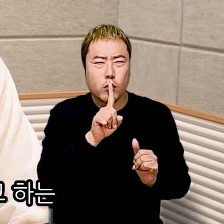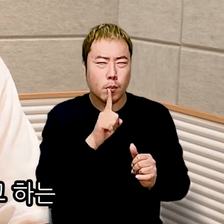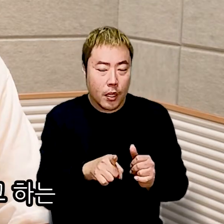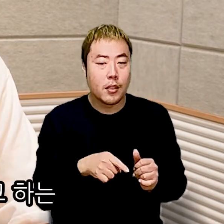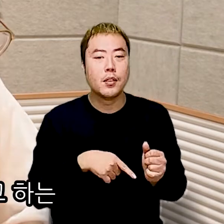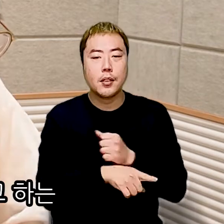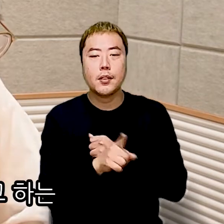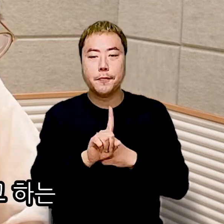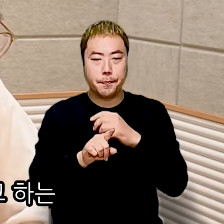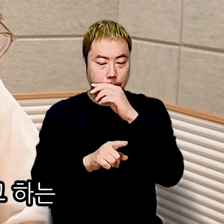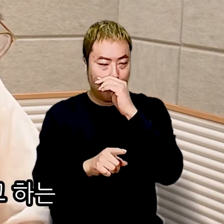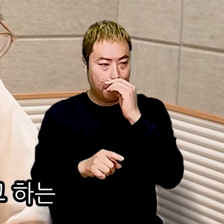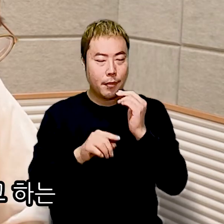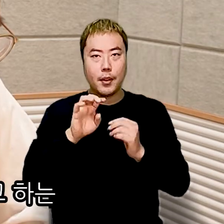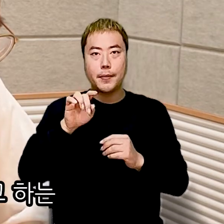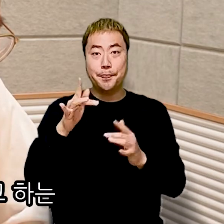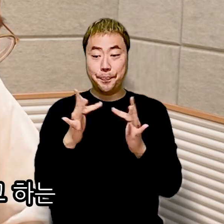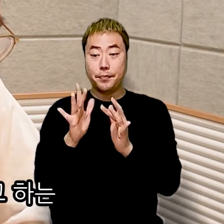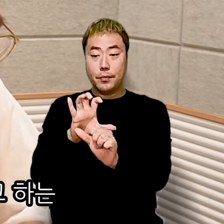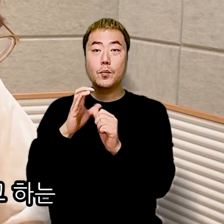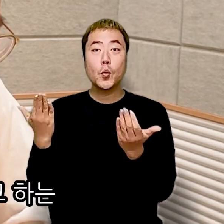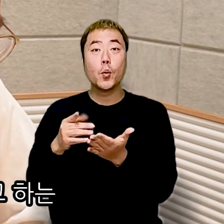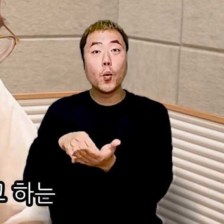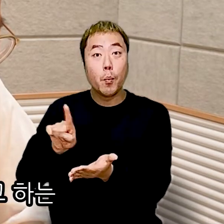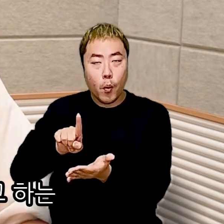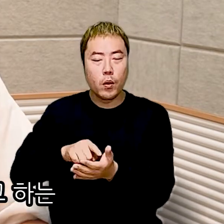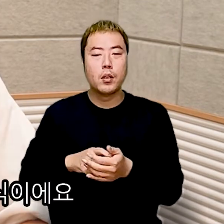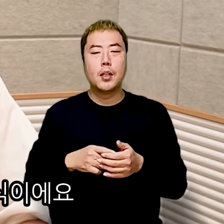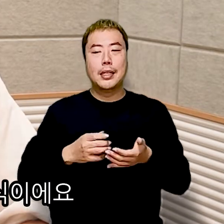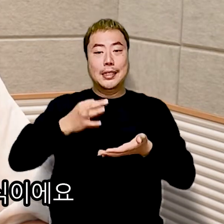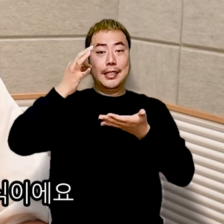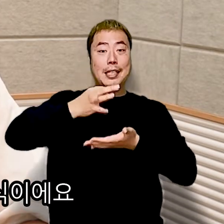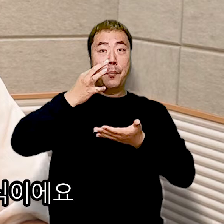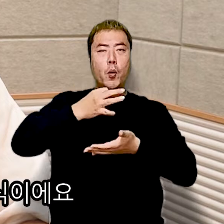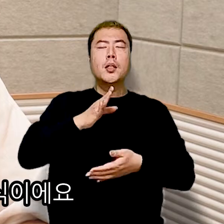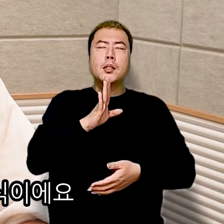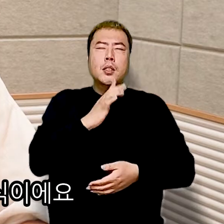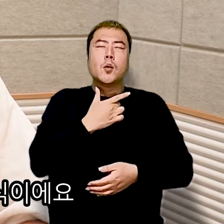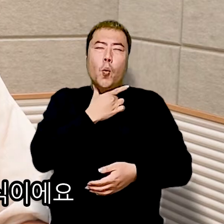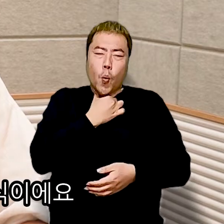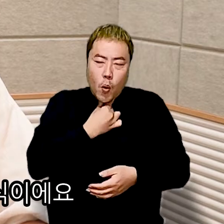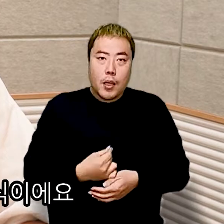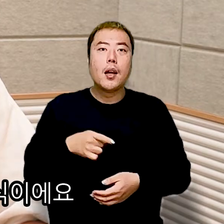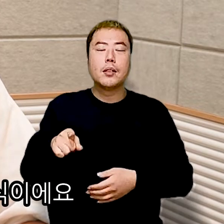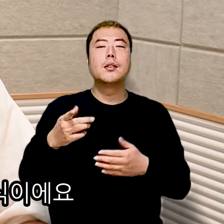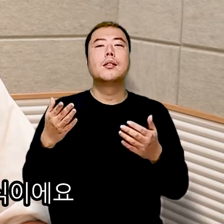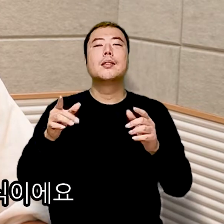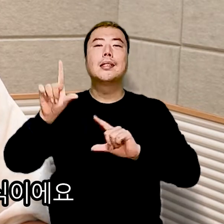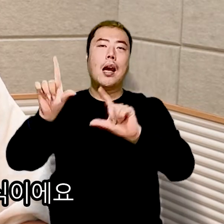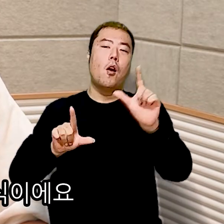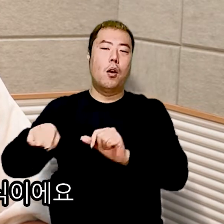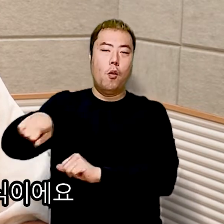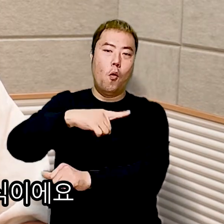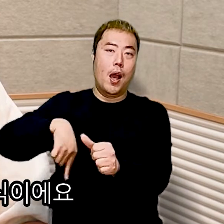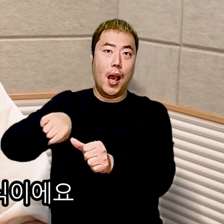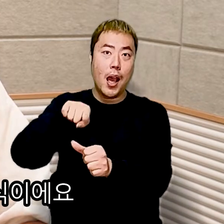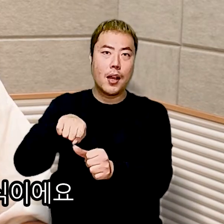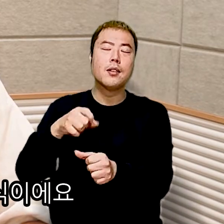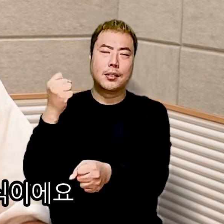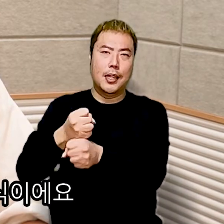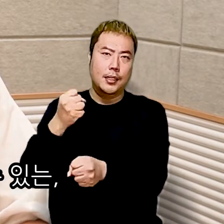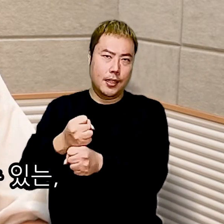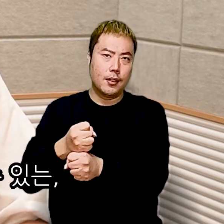플랫폼 노동은 자본이 그 이뤄내려고 하는 이상적인 형태를 구현하는 생산